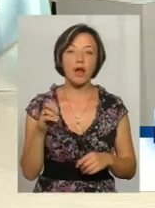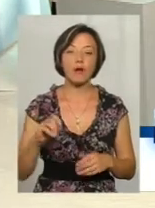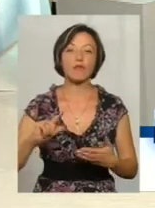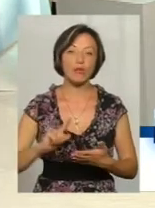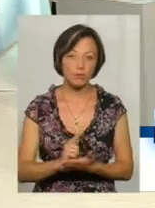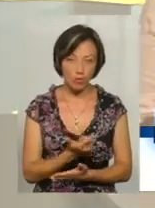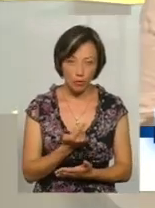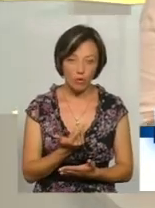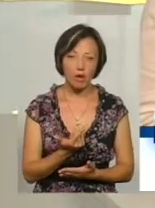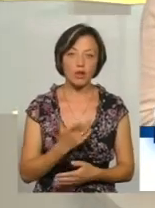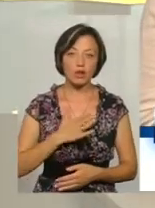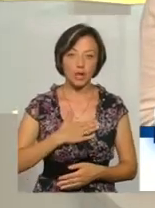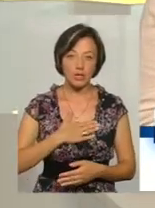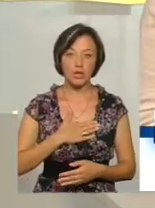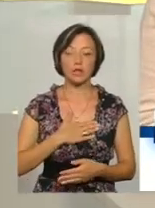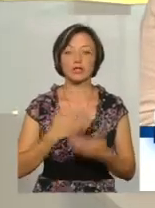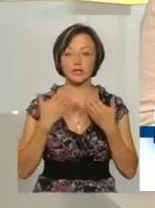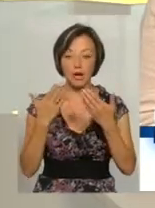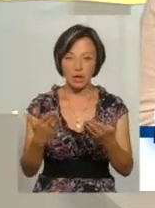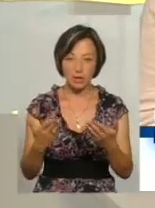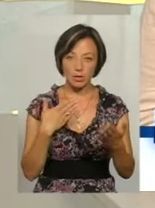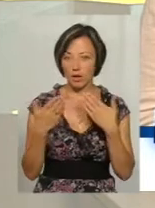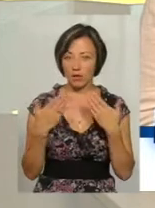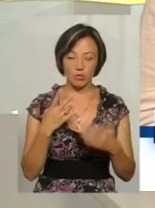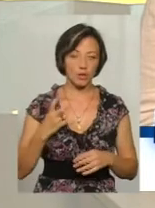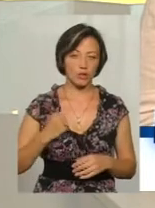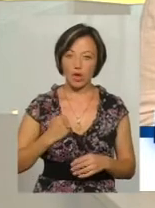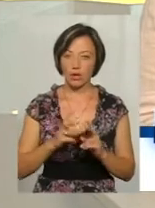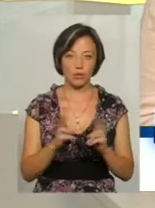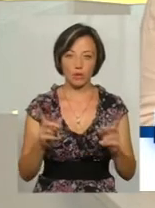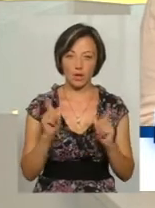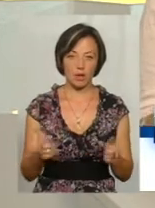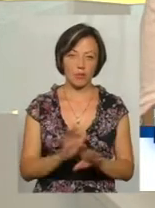вкотре на наш заклик до діалогу, на жаль, ніхто не